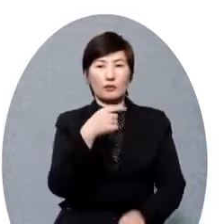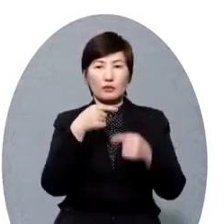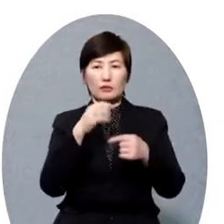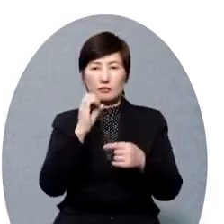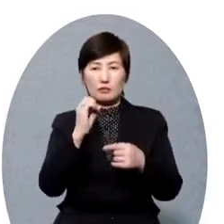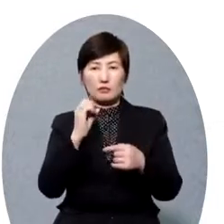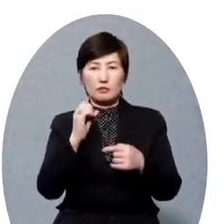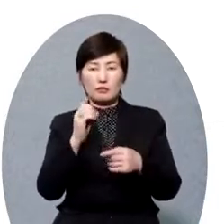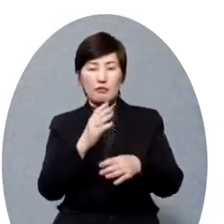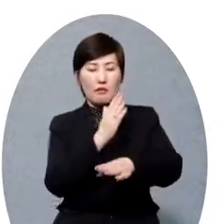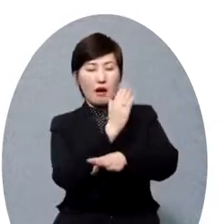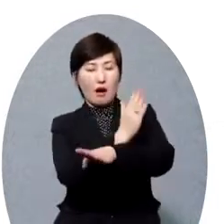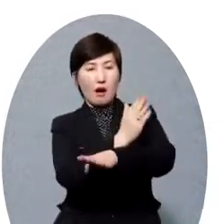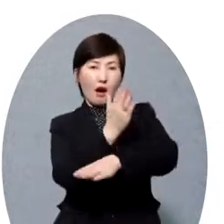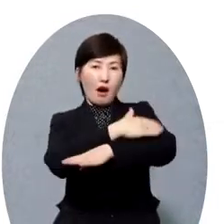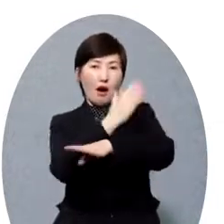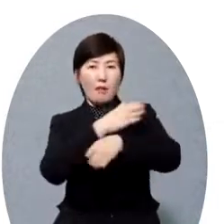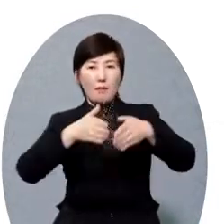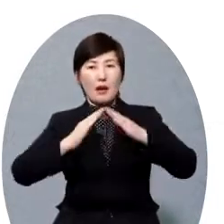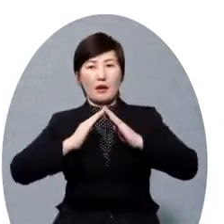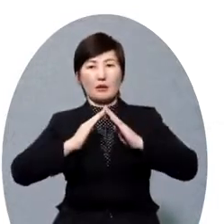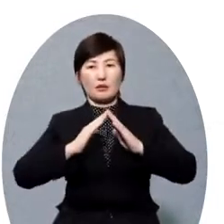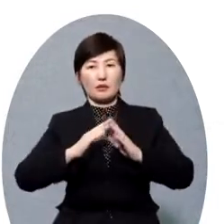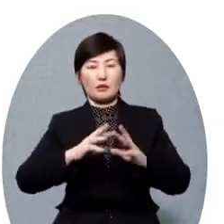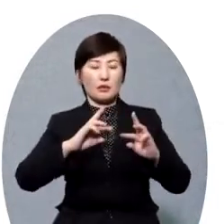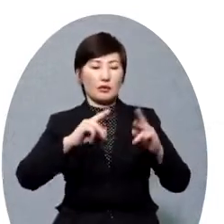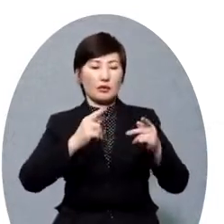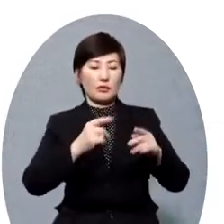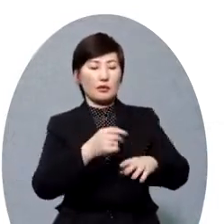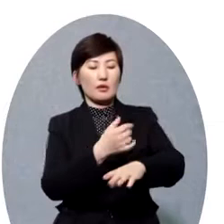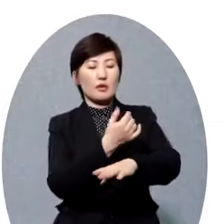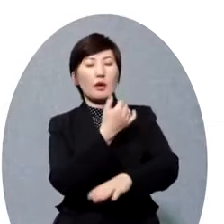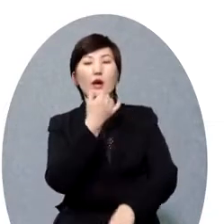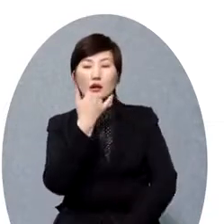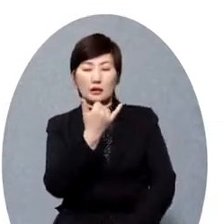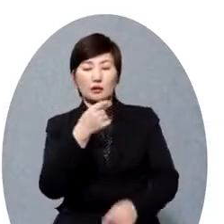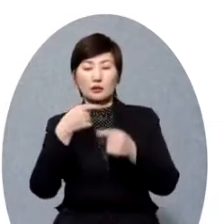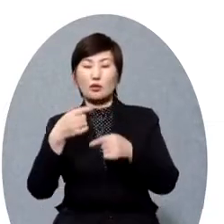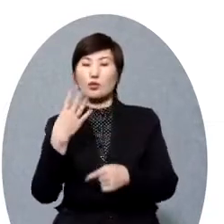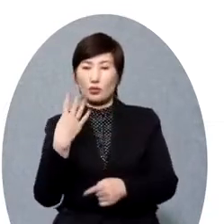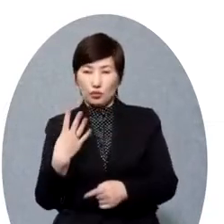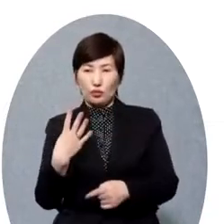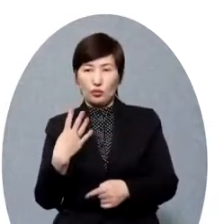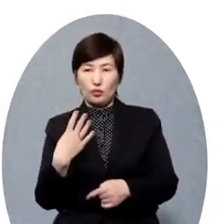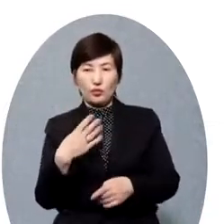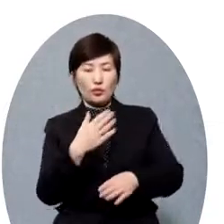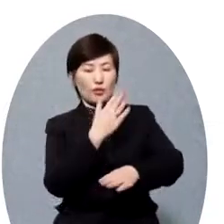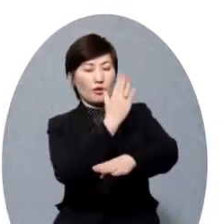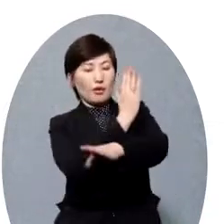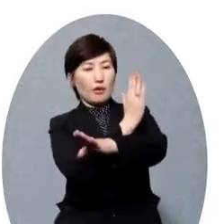тэнцүү тэг тэгштгэлийн гарапагийг байгуул. За хувиргалт хийхэд Y тэнцүү 4 болно.